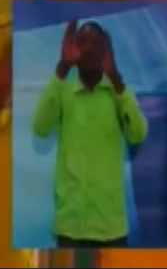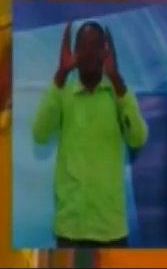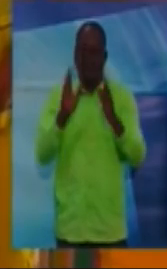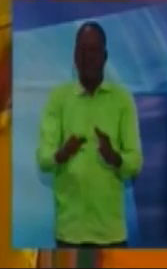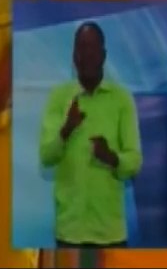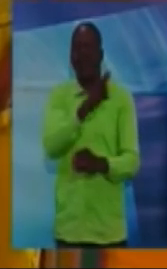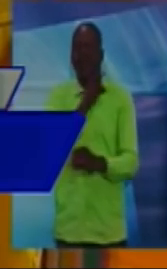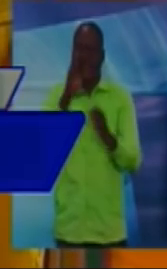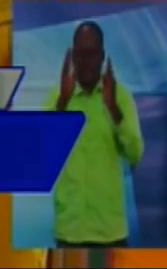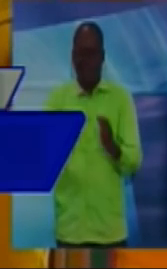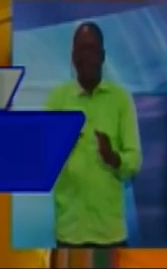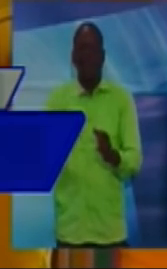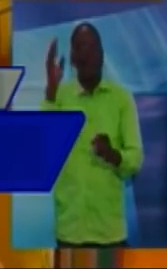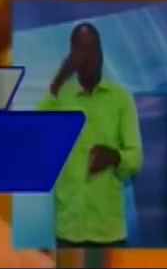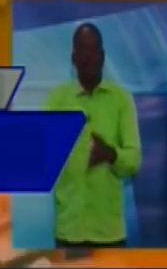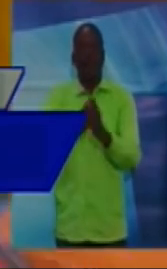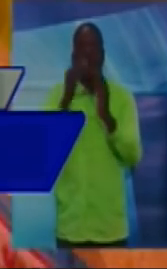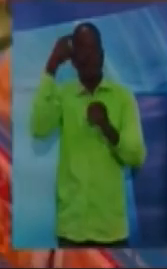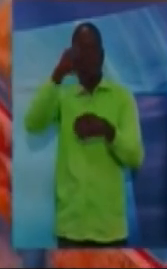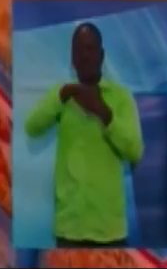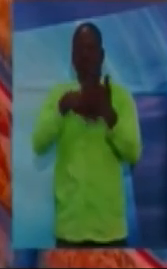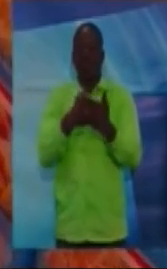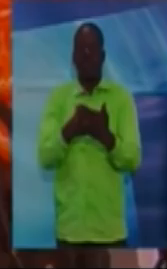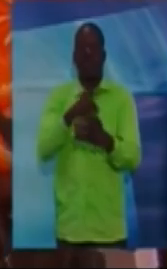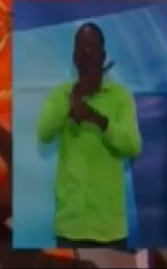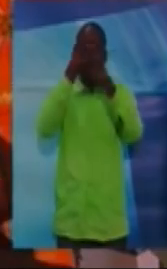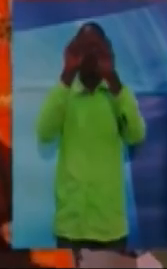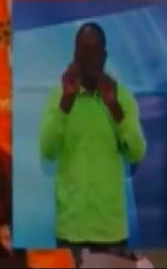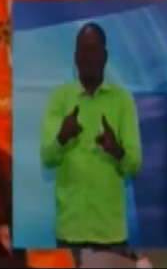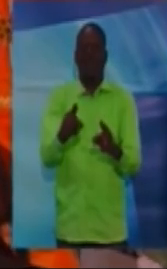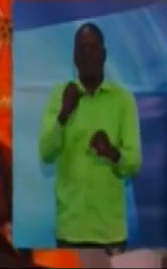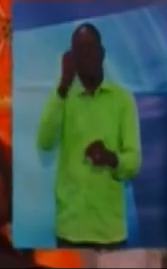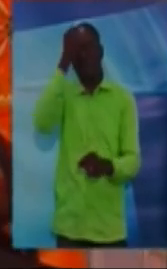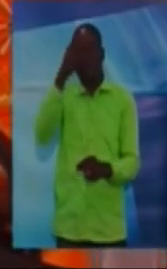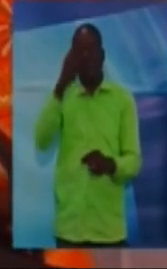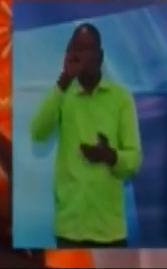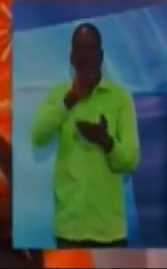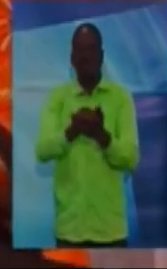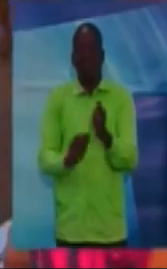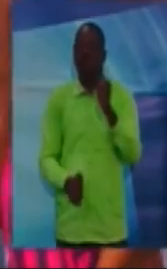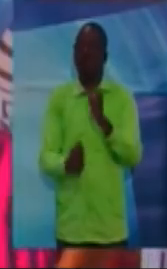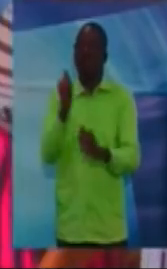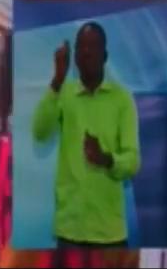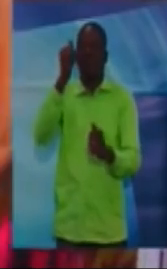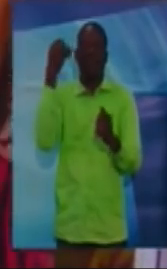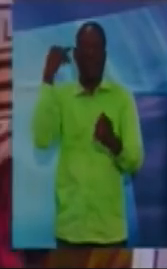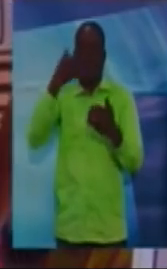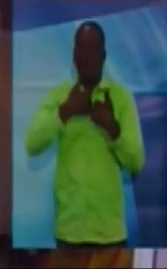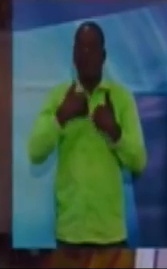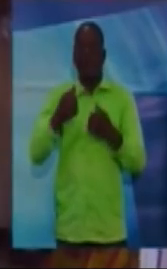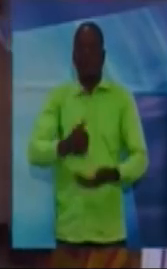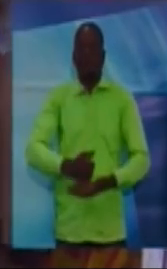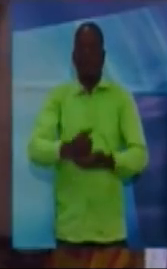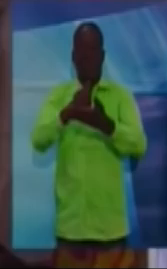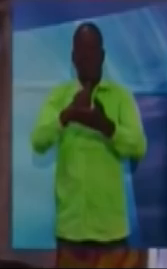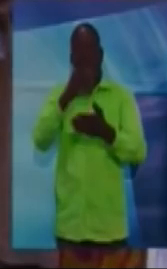burkinabais se laisse admirer. Question de convaincre les plus sceptiques qu'elles méritent d'être